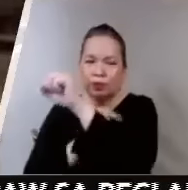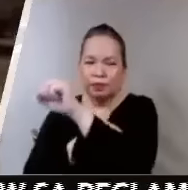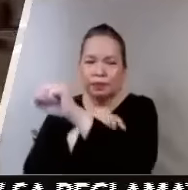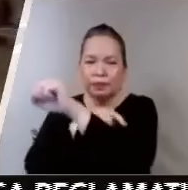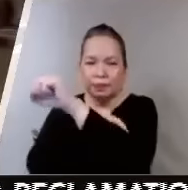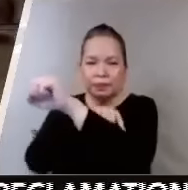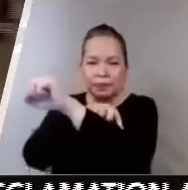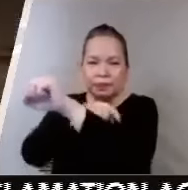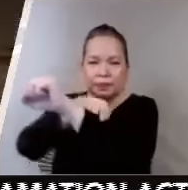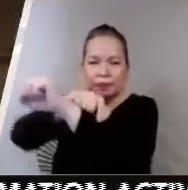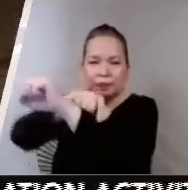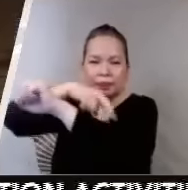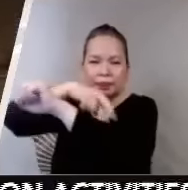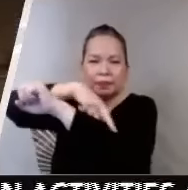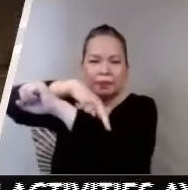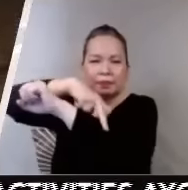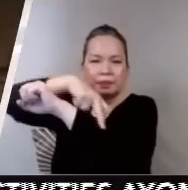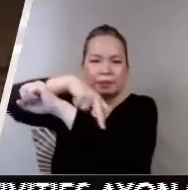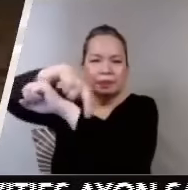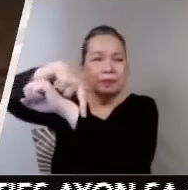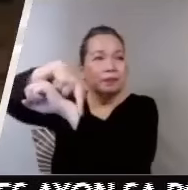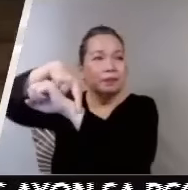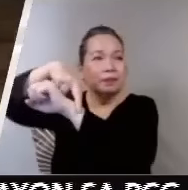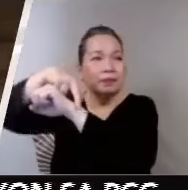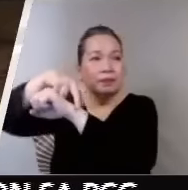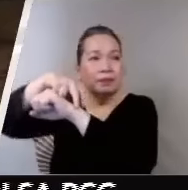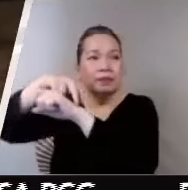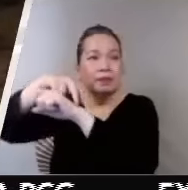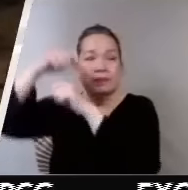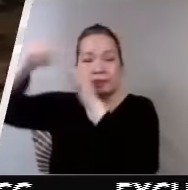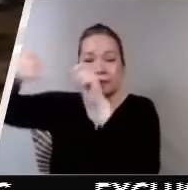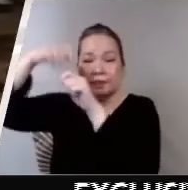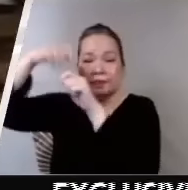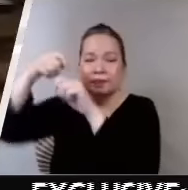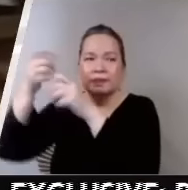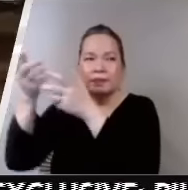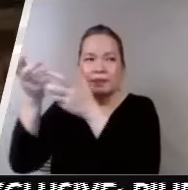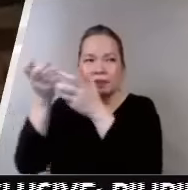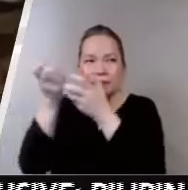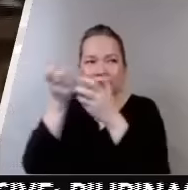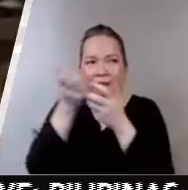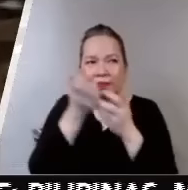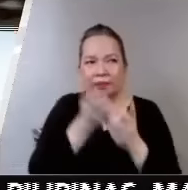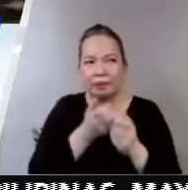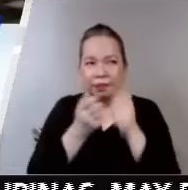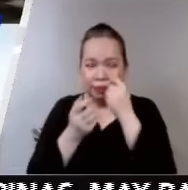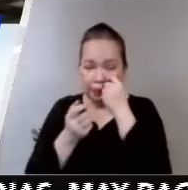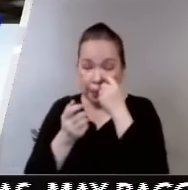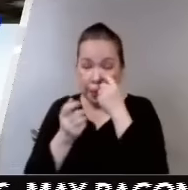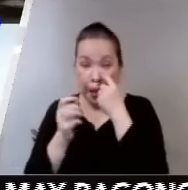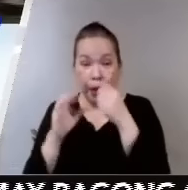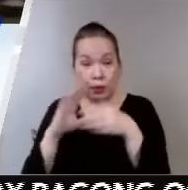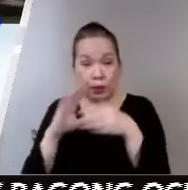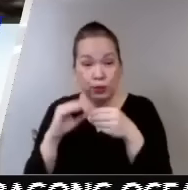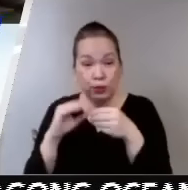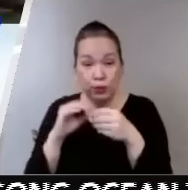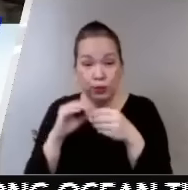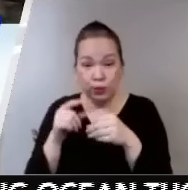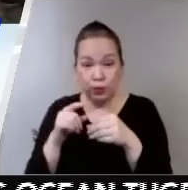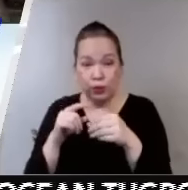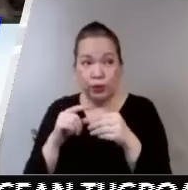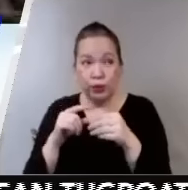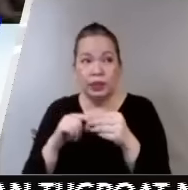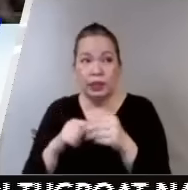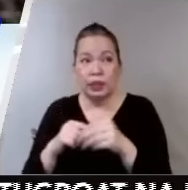itong inakyat at tinalian para maibaba mula sa puno. Kwento ng may-ari, sa mesa nagsimulang umakyat ang